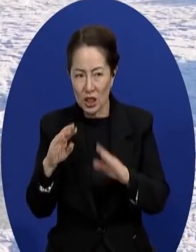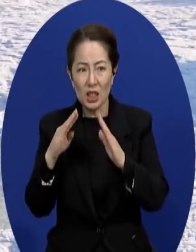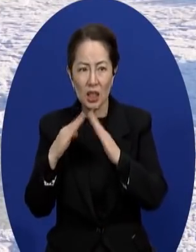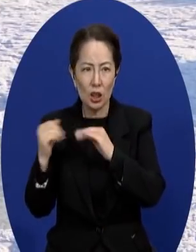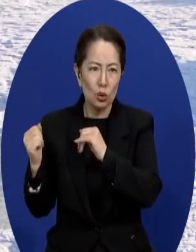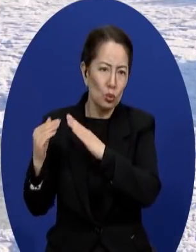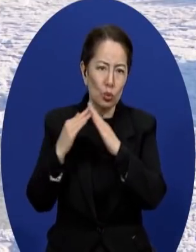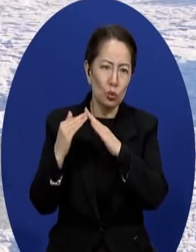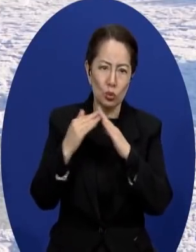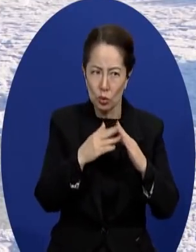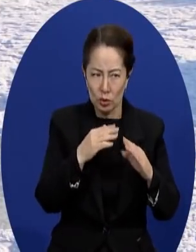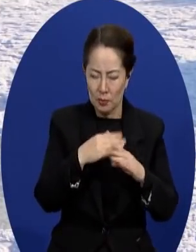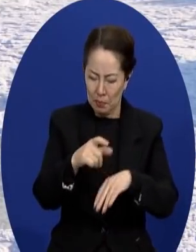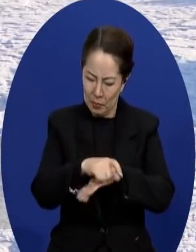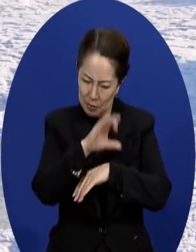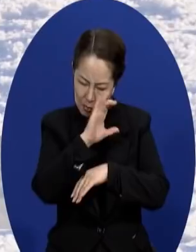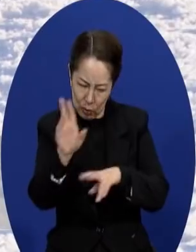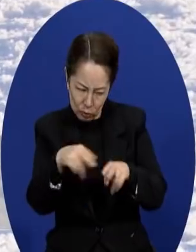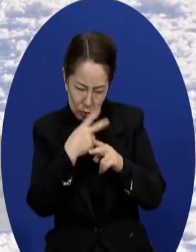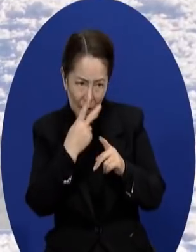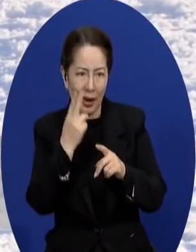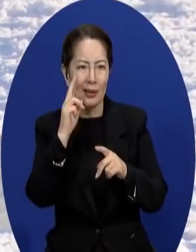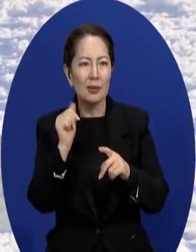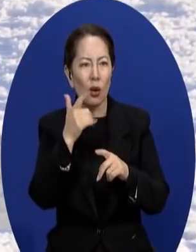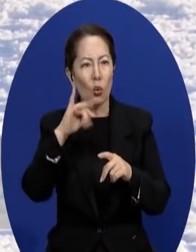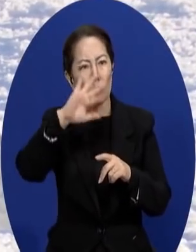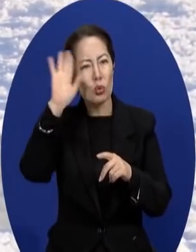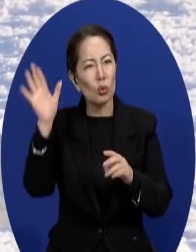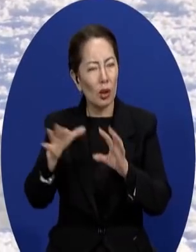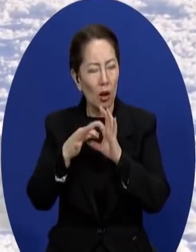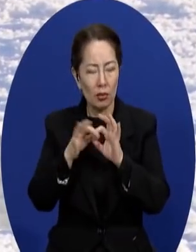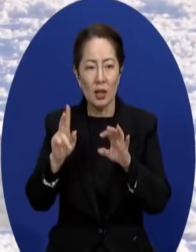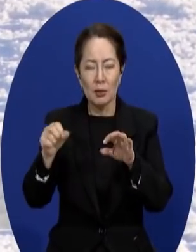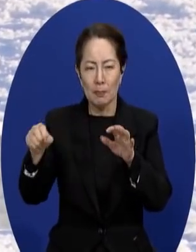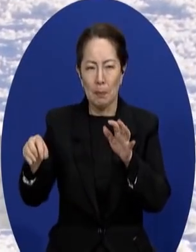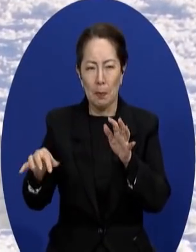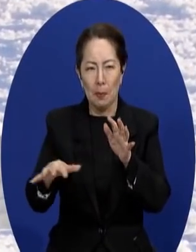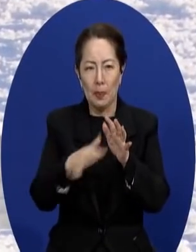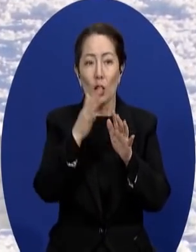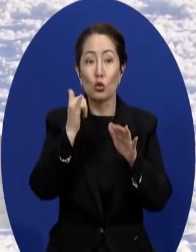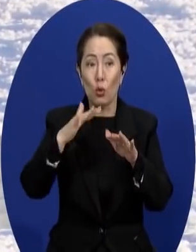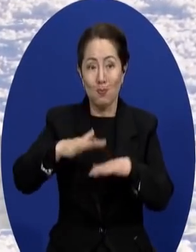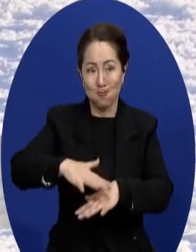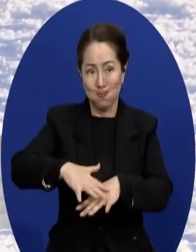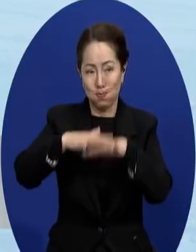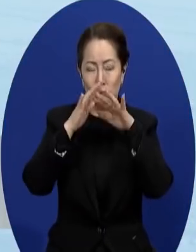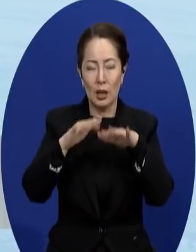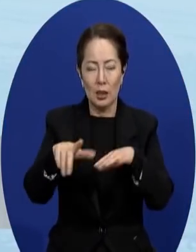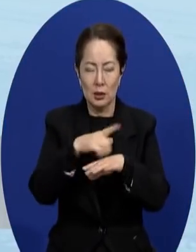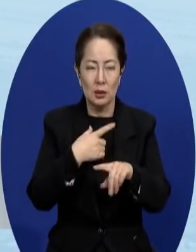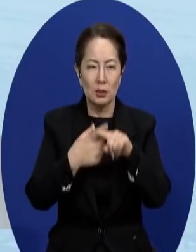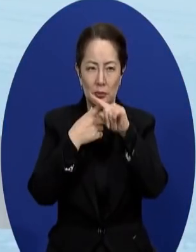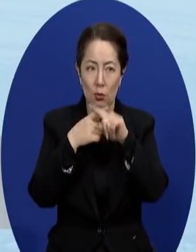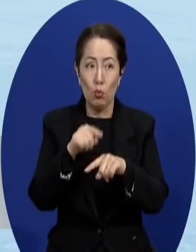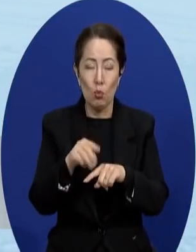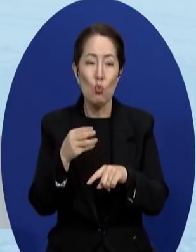шилжүүлжээ. Мэргэжлийн байгууллагын дүгнэлтээр цагуурын дулаалттай холбоотойгоор цэвдгүүд хайлж сумын гадаргын ус, хөрсний усны түвшин нэмэгдсэн